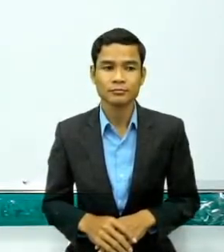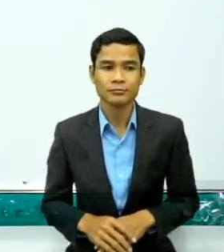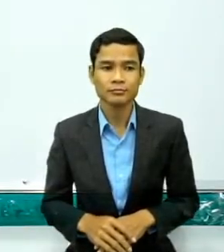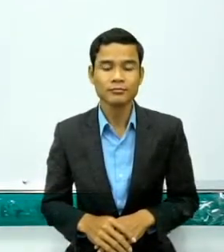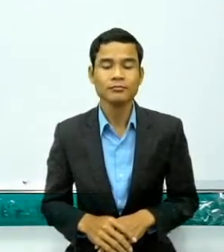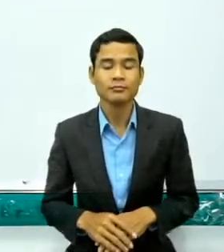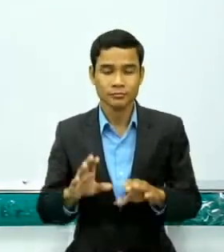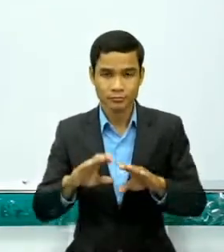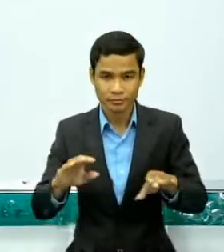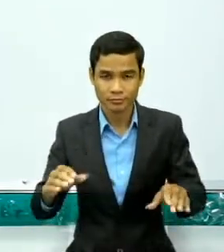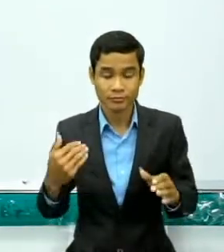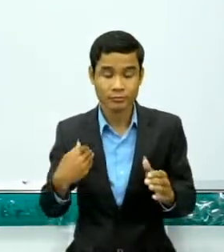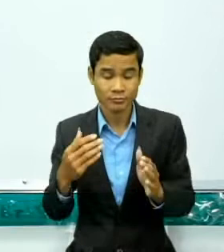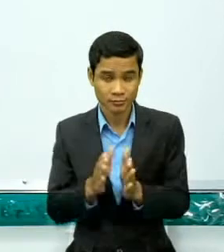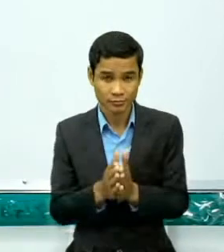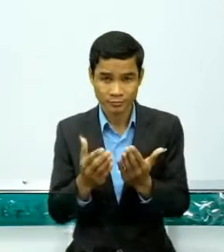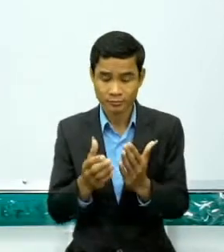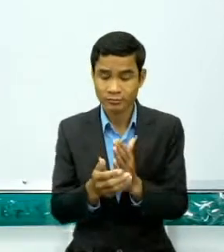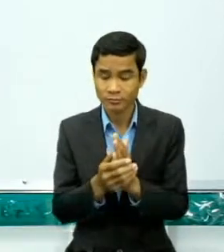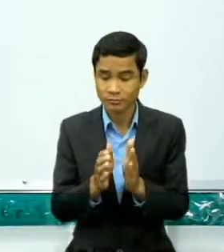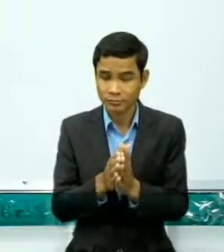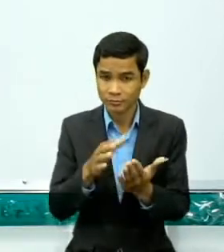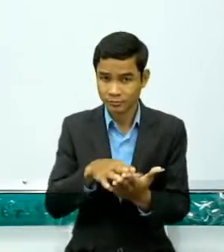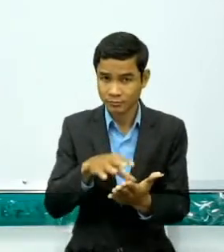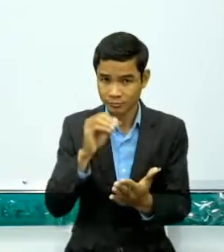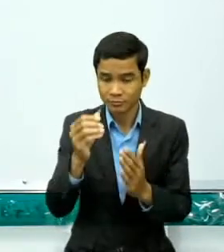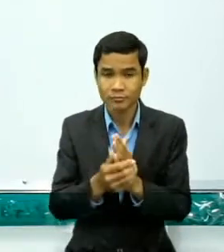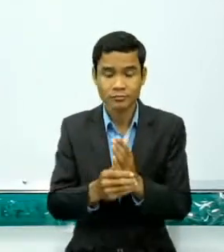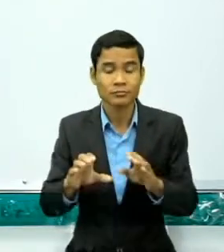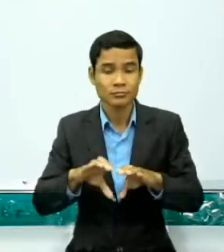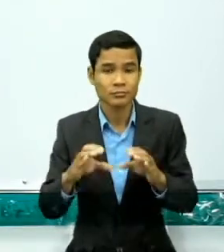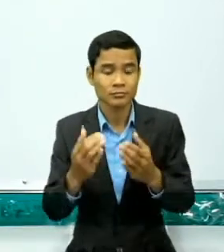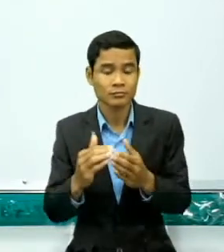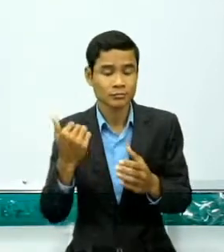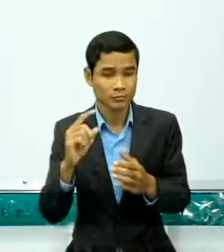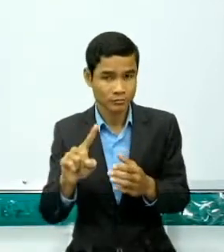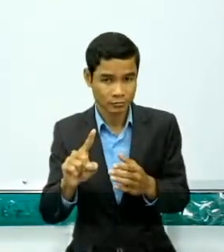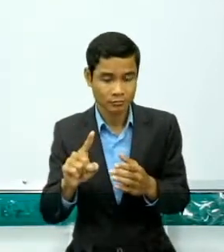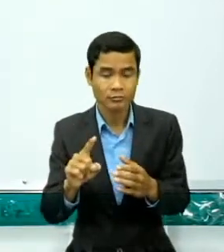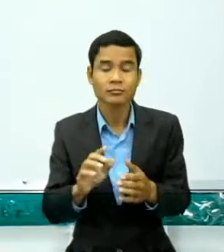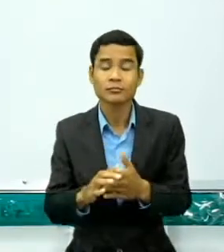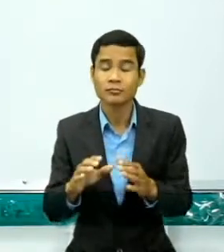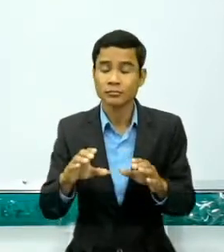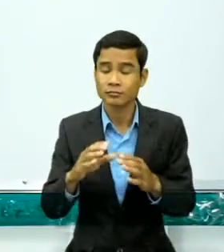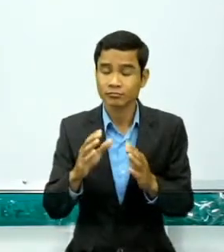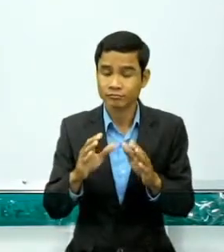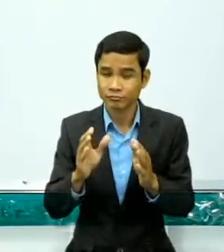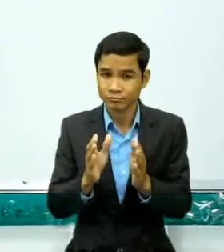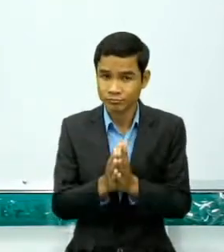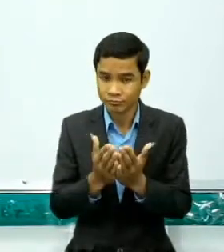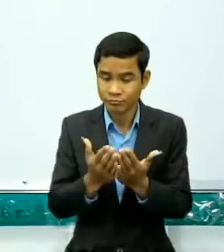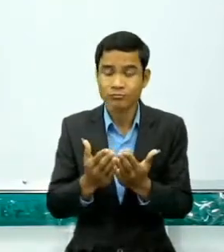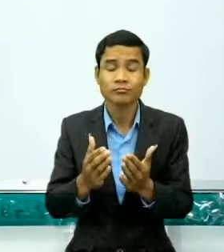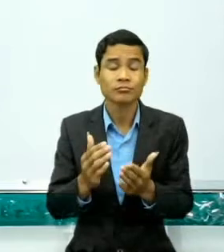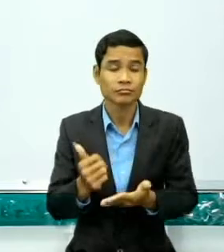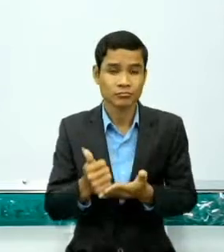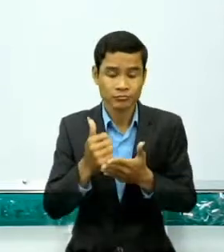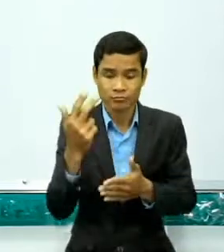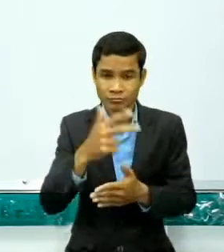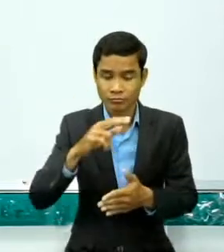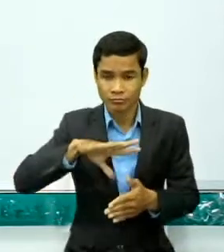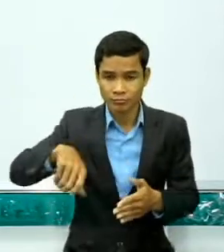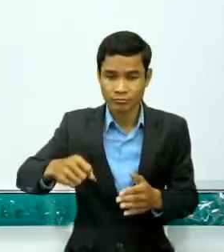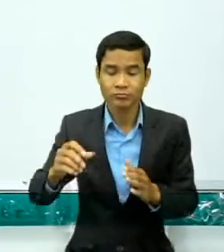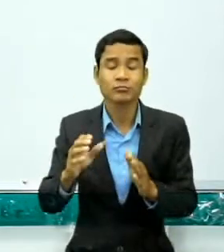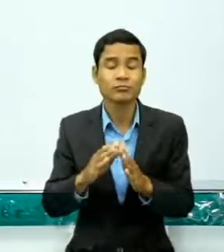ចាកូនត្រូវមានសិភៅភាសាខ្មែរសិក្សាគោថ្នាក់ទី1និងសិភៅភាសាខ្មែរសិភៅជំនួយថ្នាក់ទី1